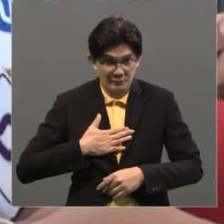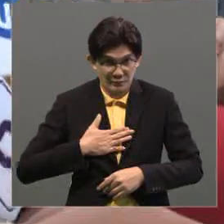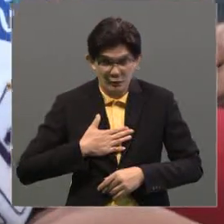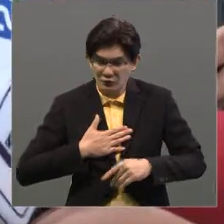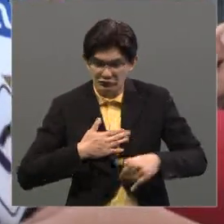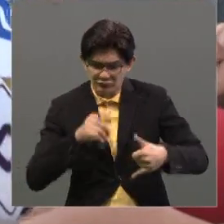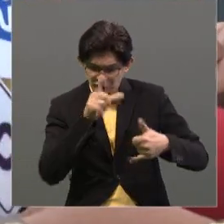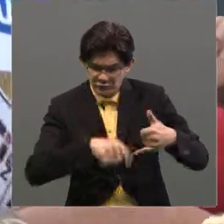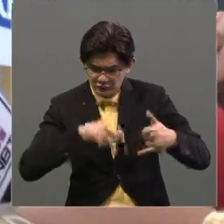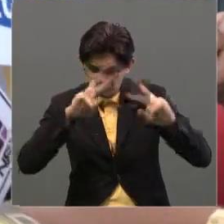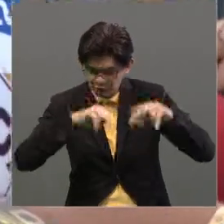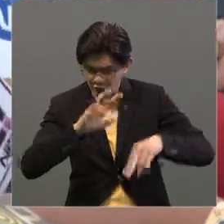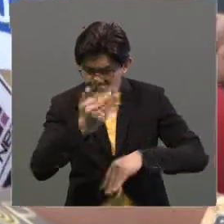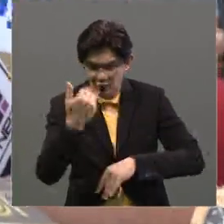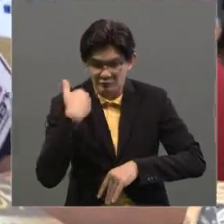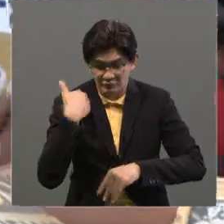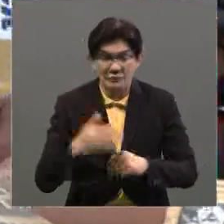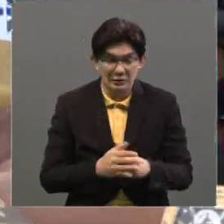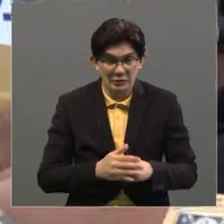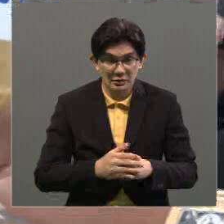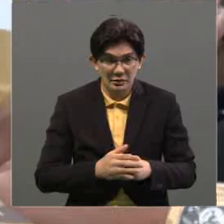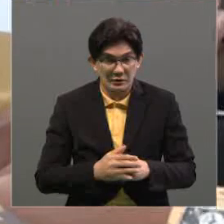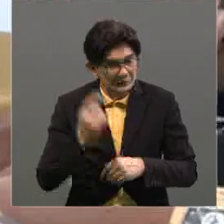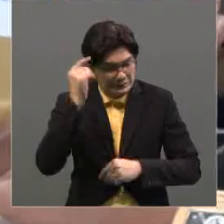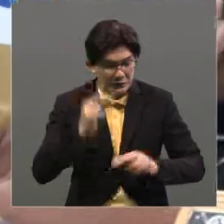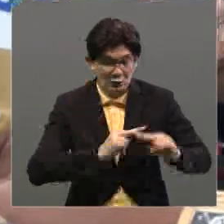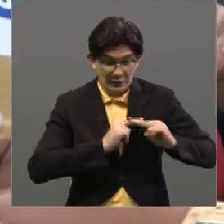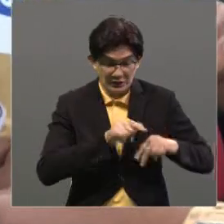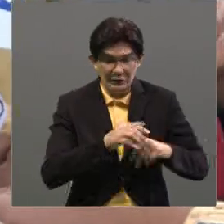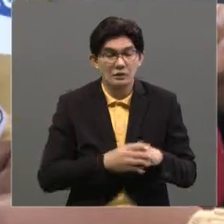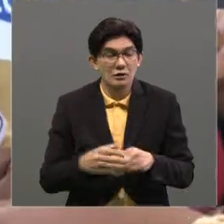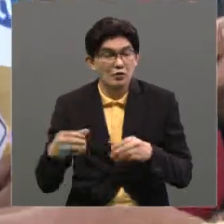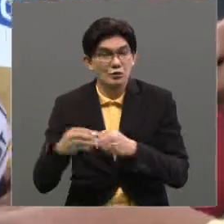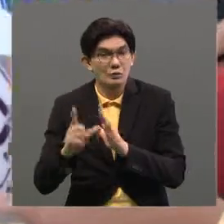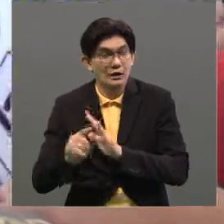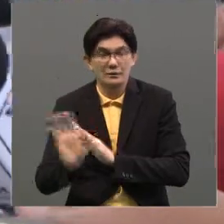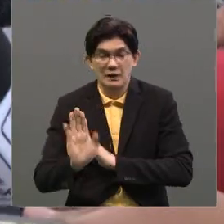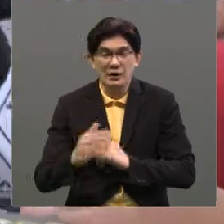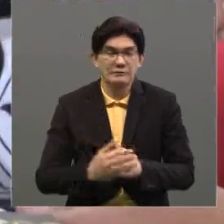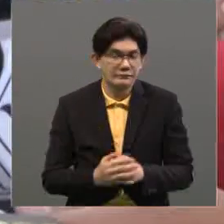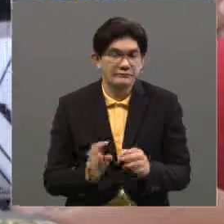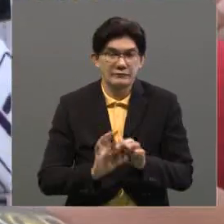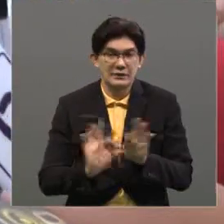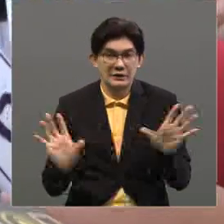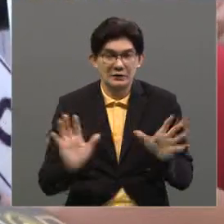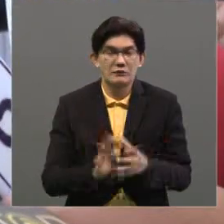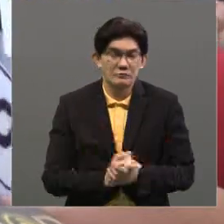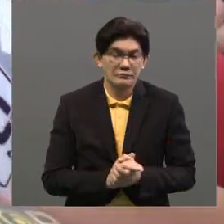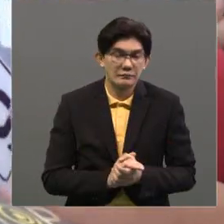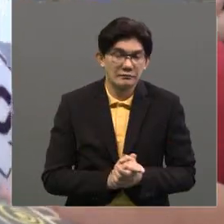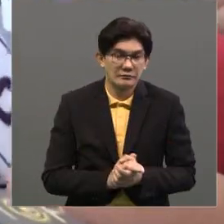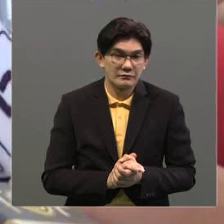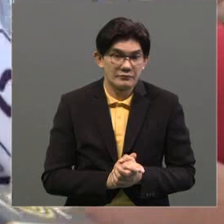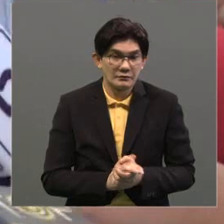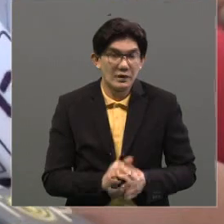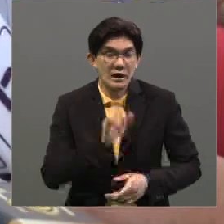ณาก่อนนะครับแล้วก็ยืนยันว่าคงไปเป็นเรื่องส่วนตัวไม่ได้ไปในฐานะเลขาธิการพรรคหรือว่าอะไรทั้งนั้นนะครับแล้วก็ บ้างหรือยังคะ